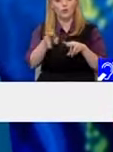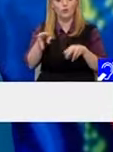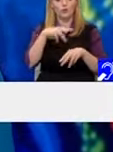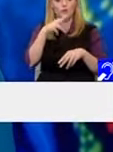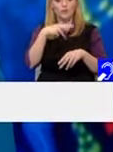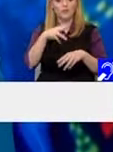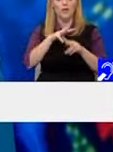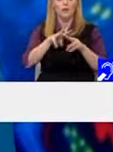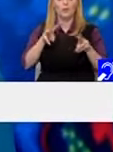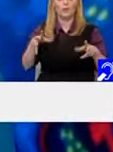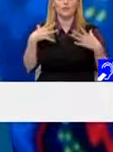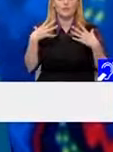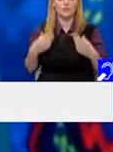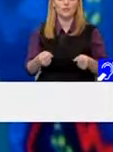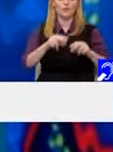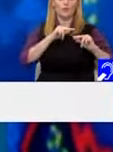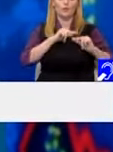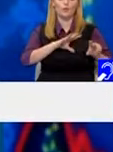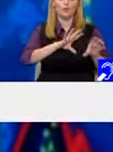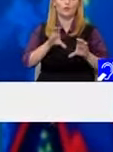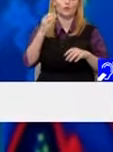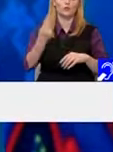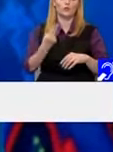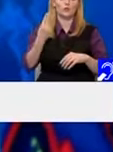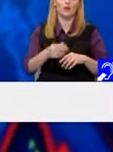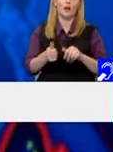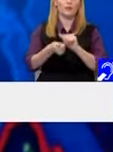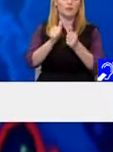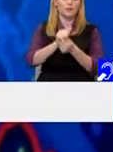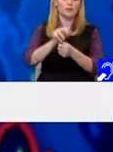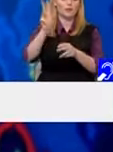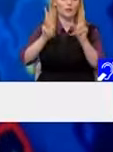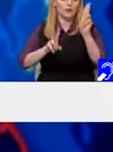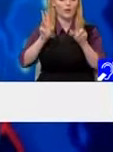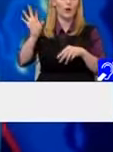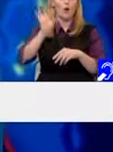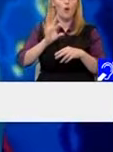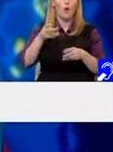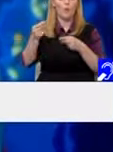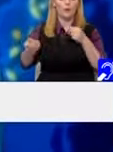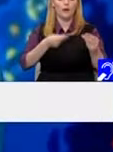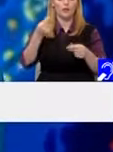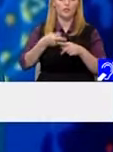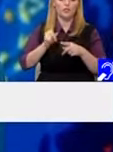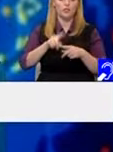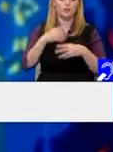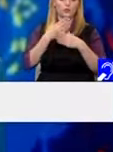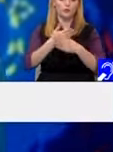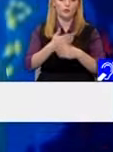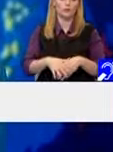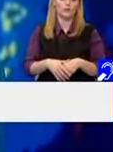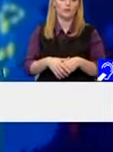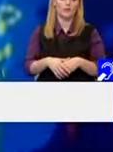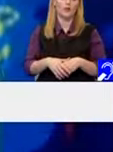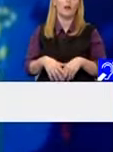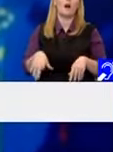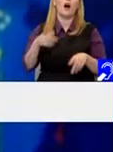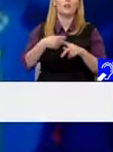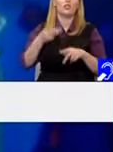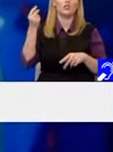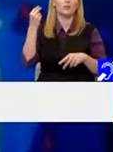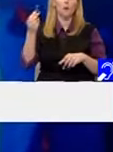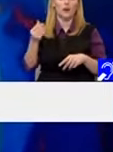atenție. Ministerul Sănătății, Muncii și Protecției Sociale a modificat regulamentul privind plata acestui ajutor. Așa numitul audit al